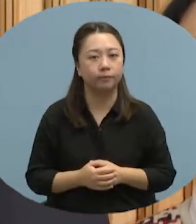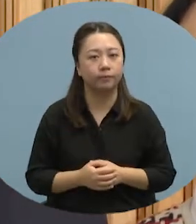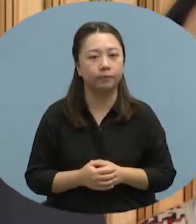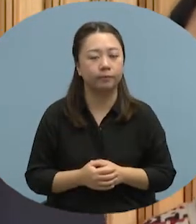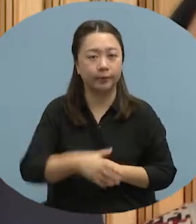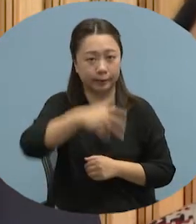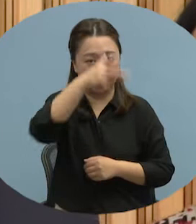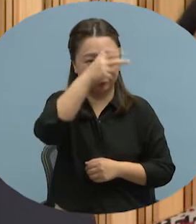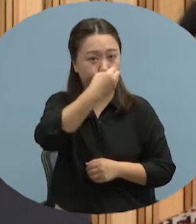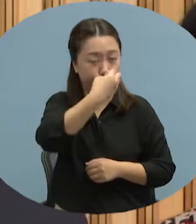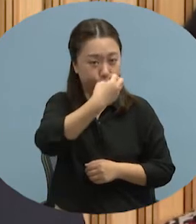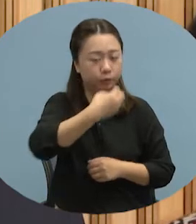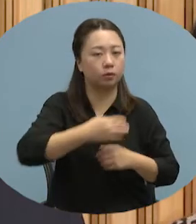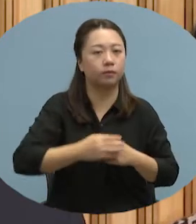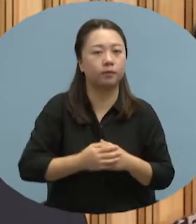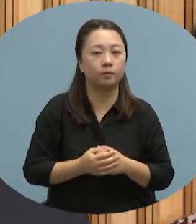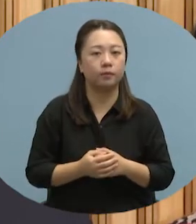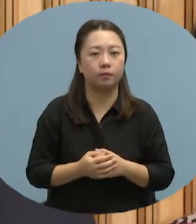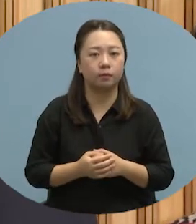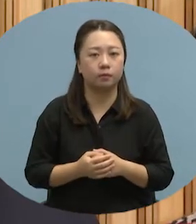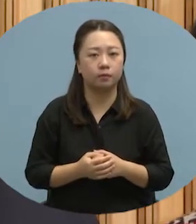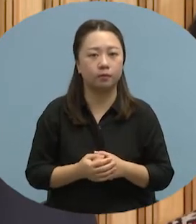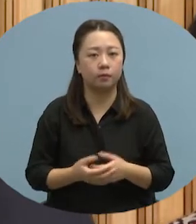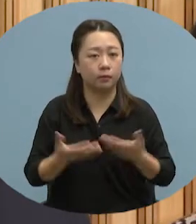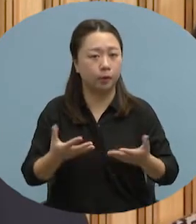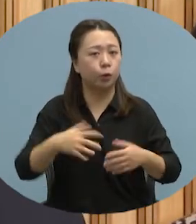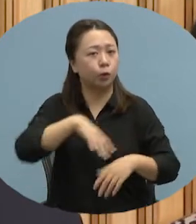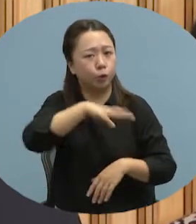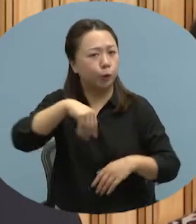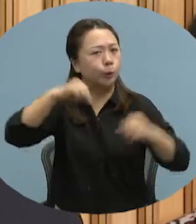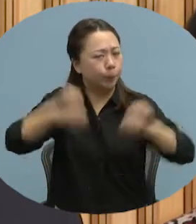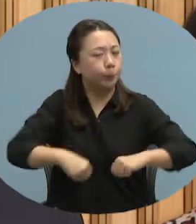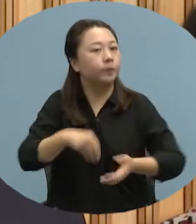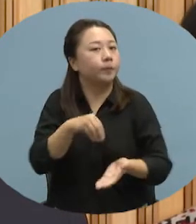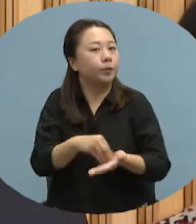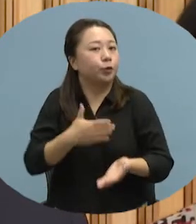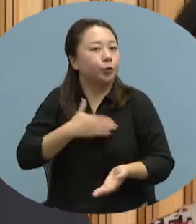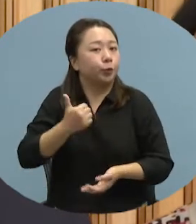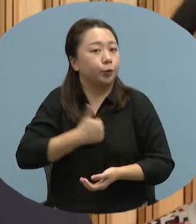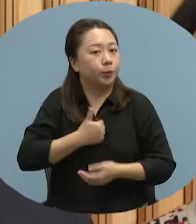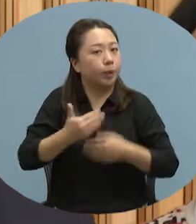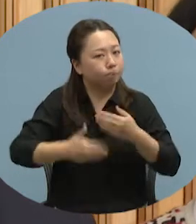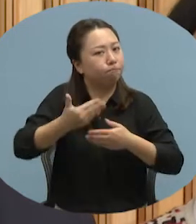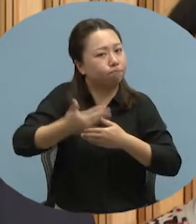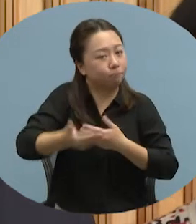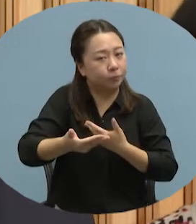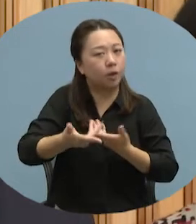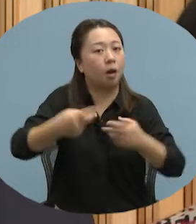特區政府現在是進入全面落實準備有序通關